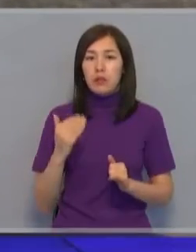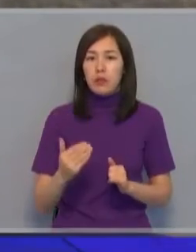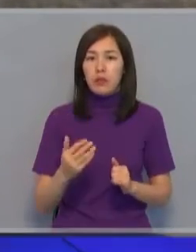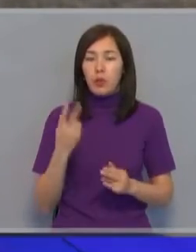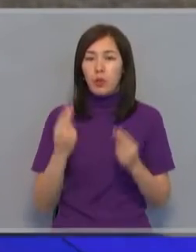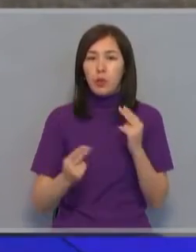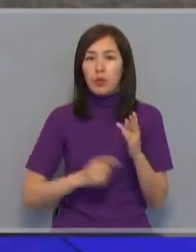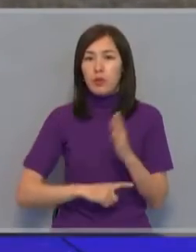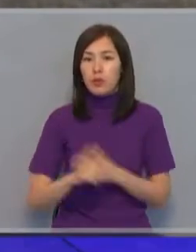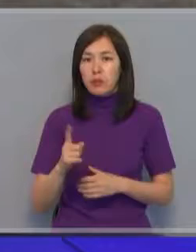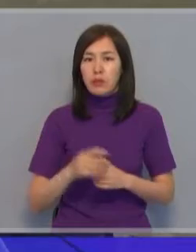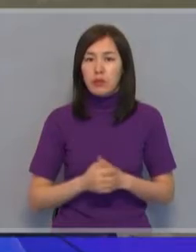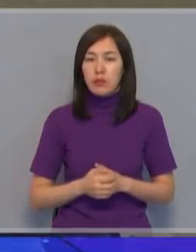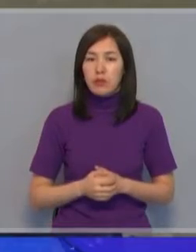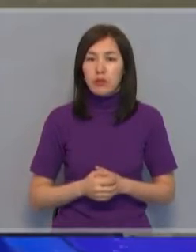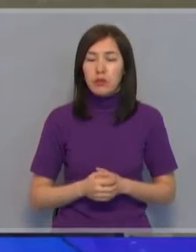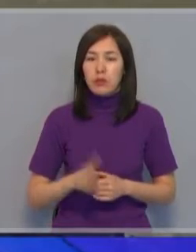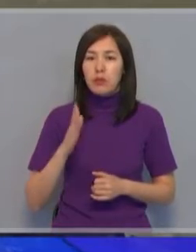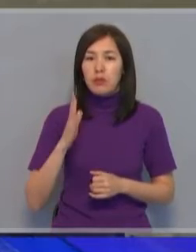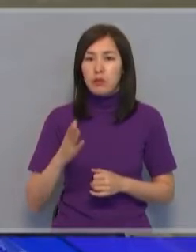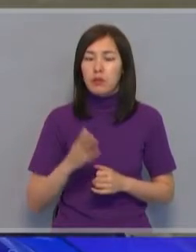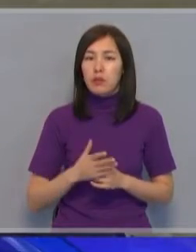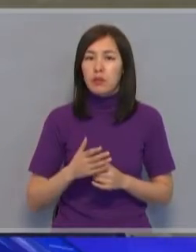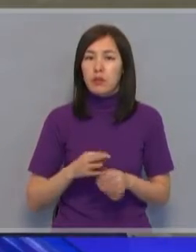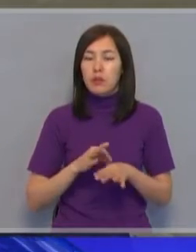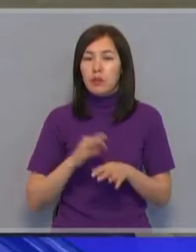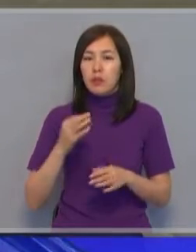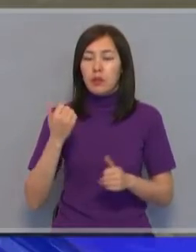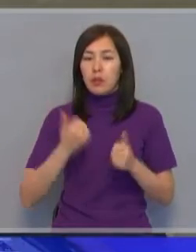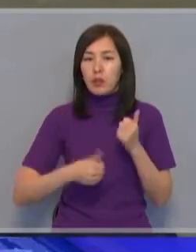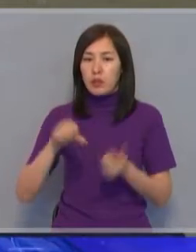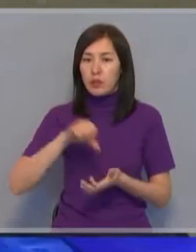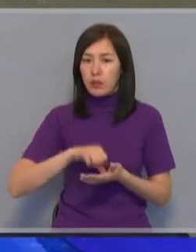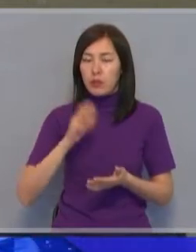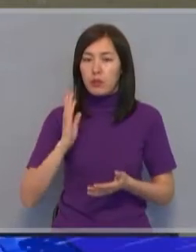қазір мына ойын басталып жатыр. Енді Құдай қаласа өткіземіз жылдағы. Енді мынау